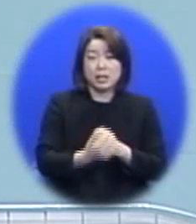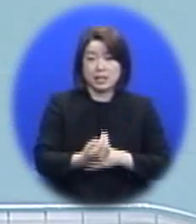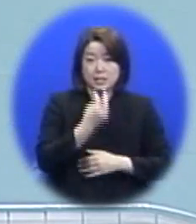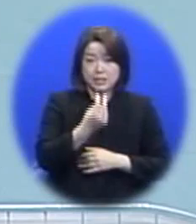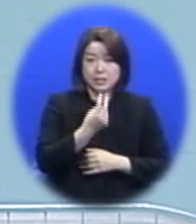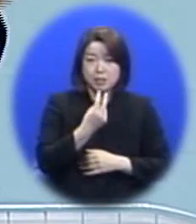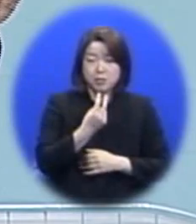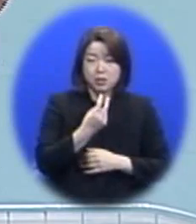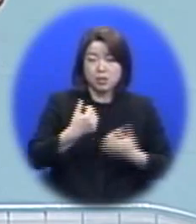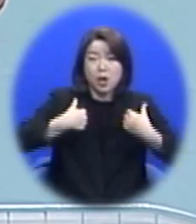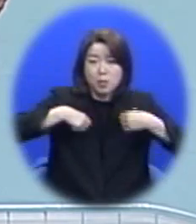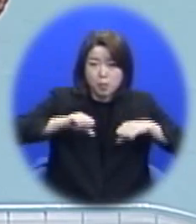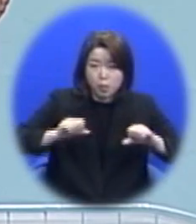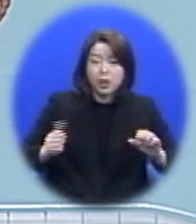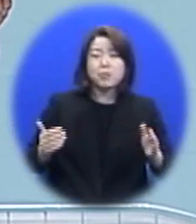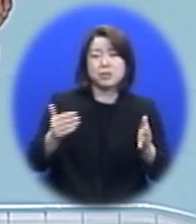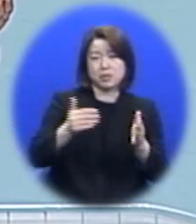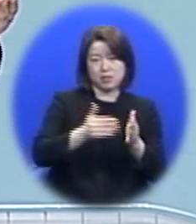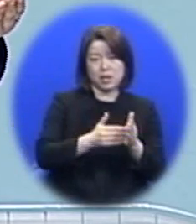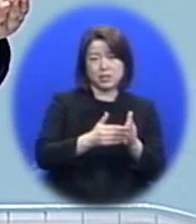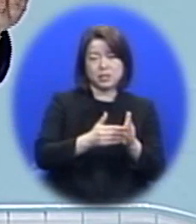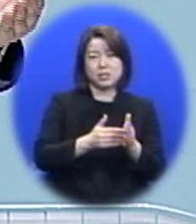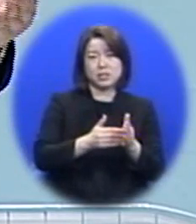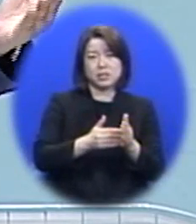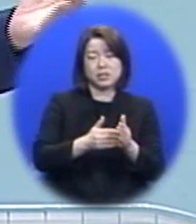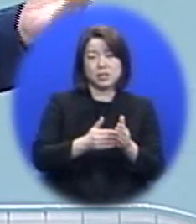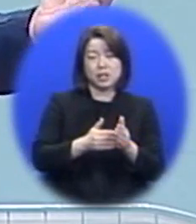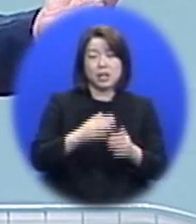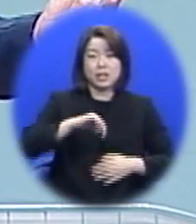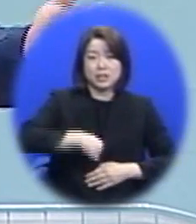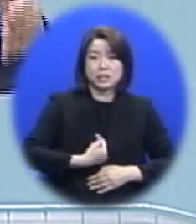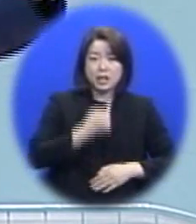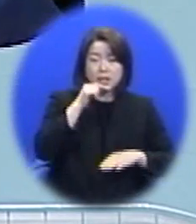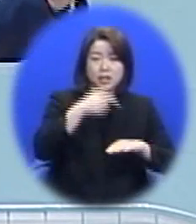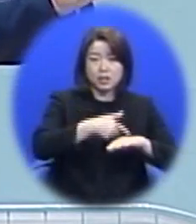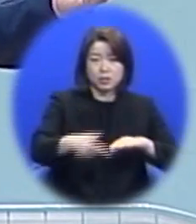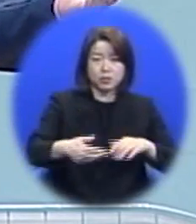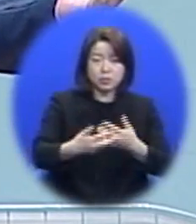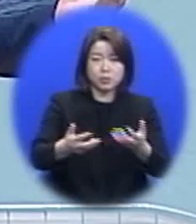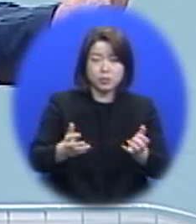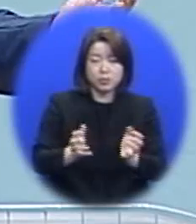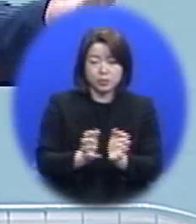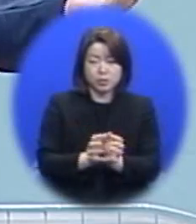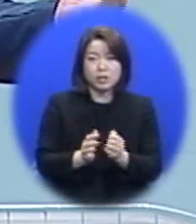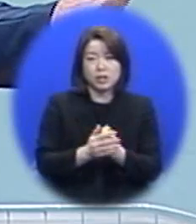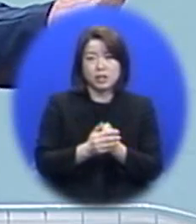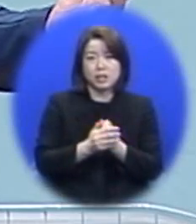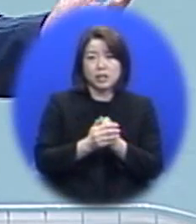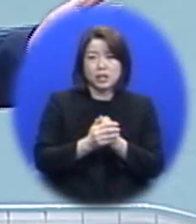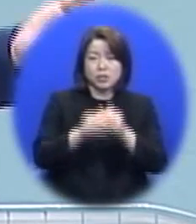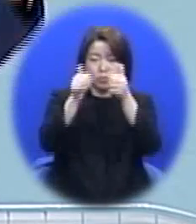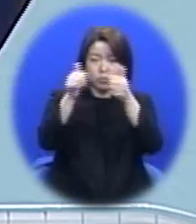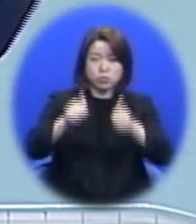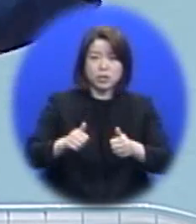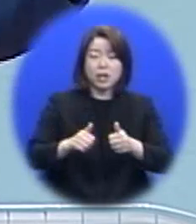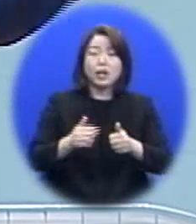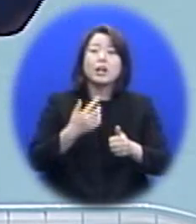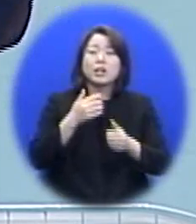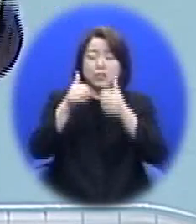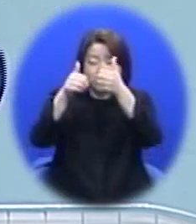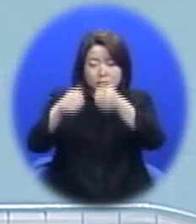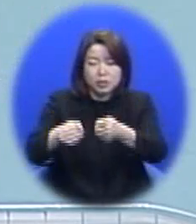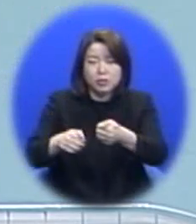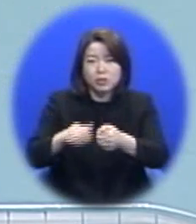생명을 포기하면서까지 동족 이스라엘 백성들, 우상 숭배했던 그 이스라엘 백성들